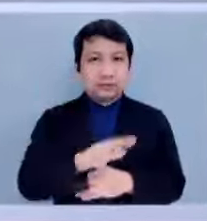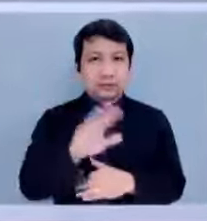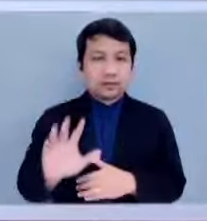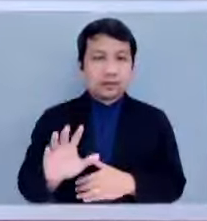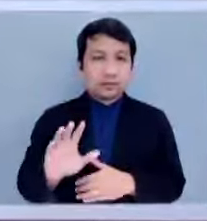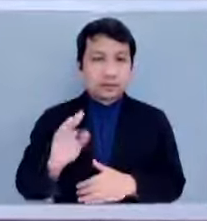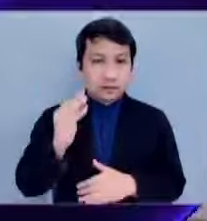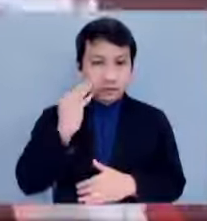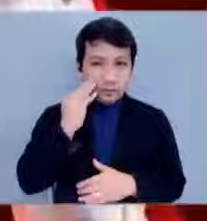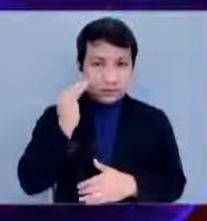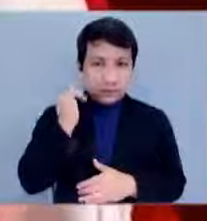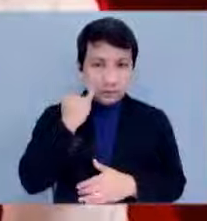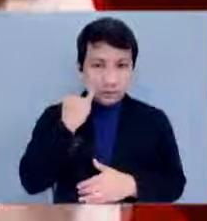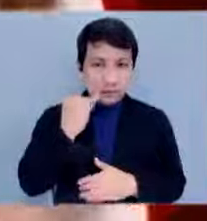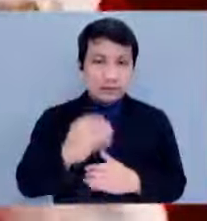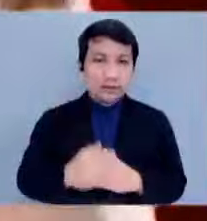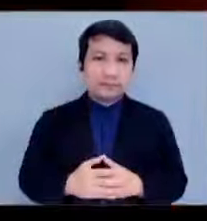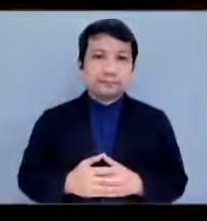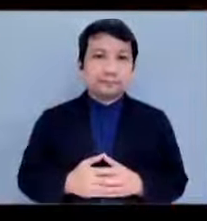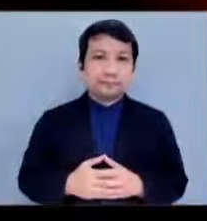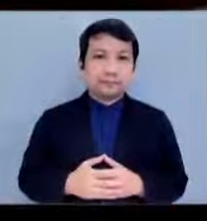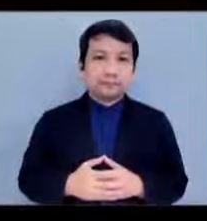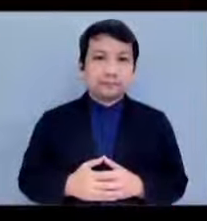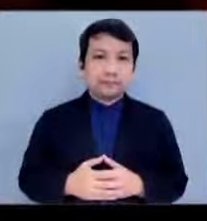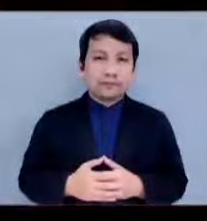MJ Marfori.